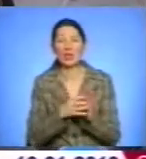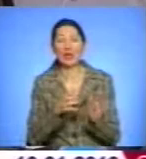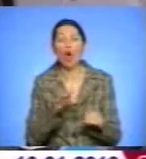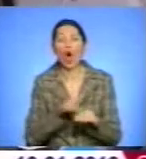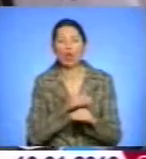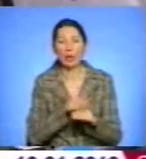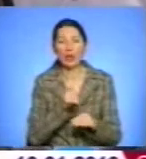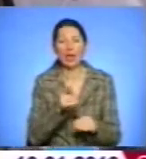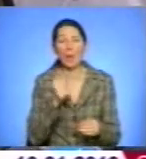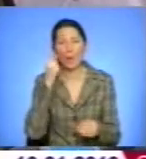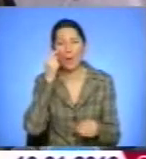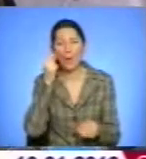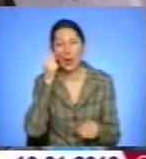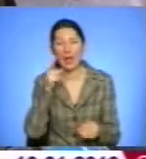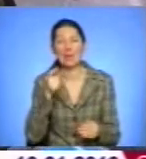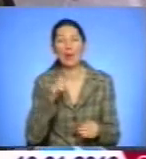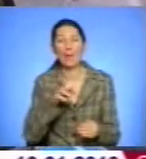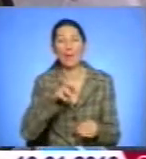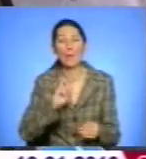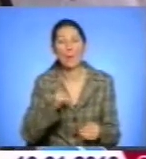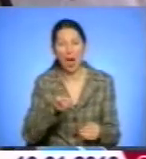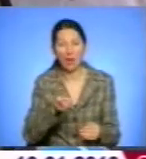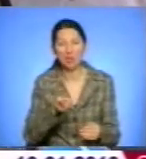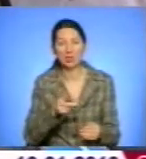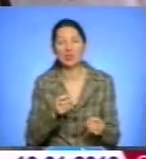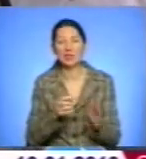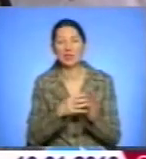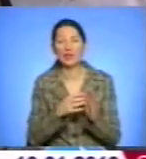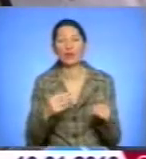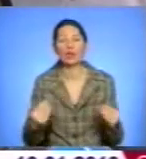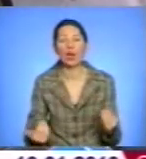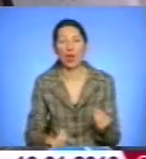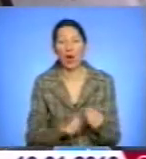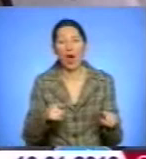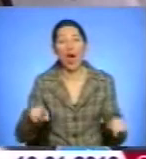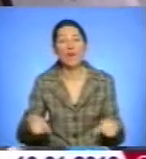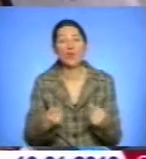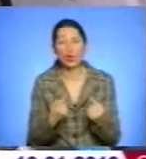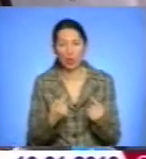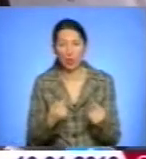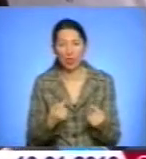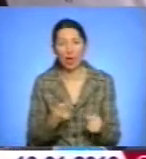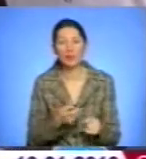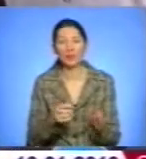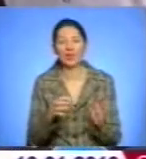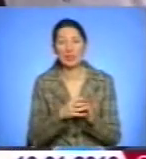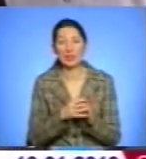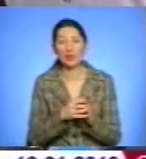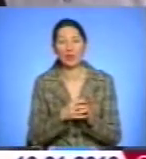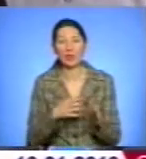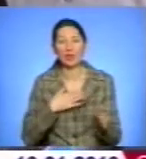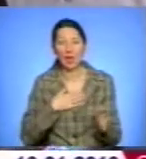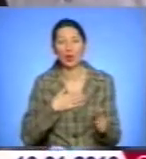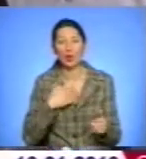тому що там і мед, там і мак, це символ відродження, це символ